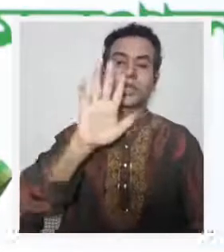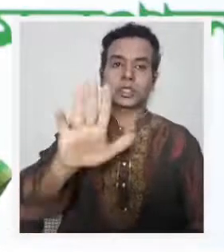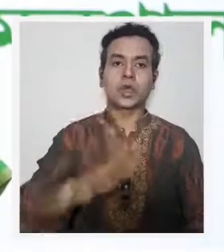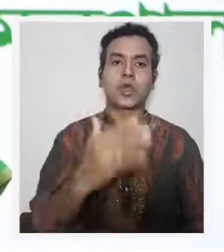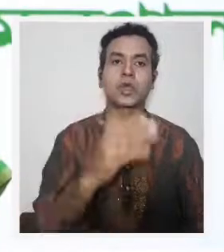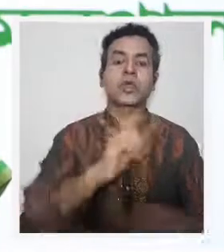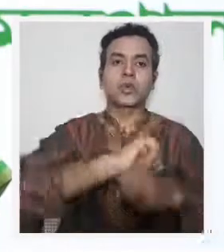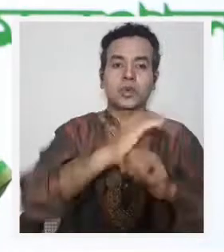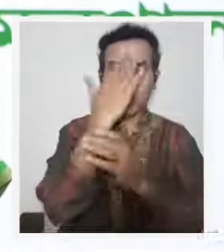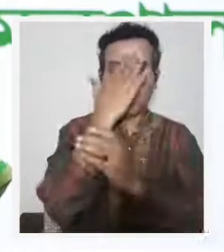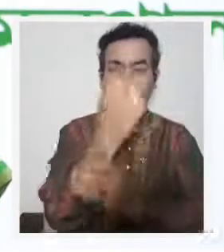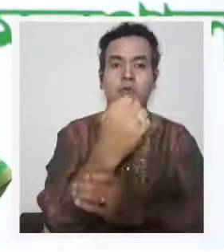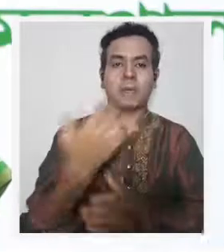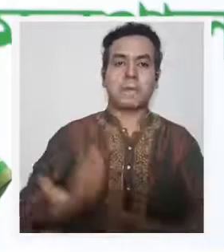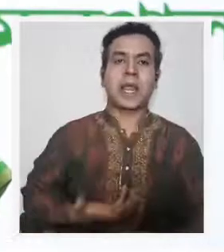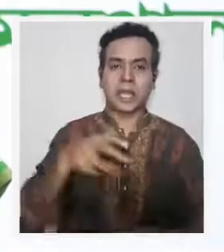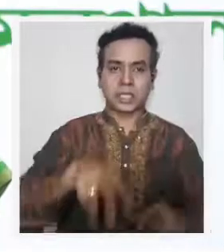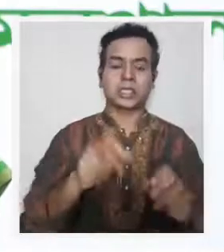পর্যন্ত শনাক্ত